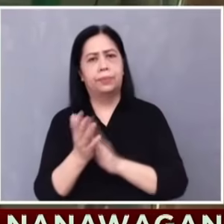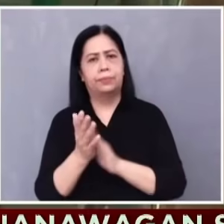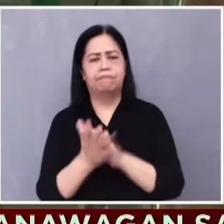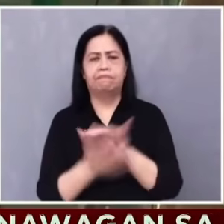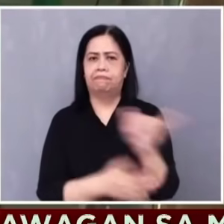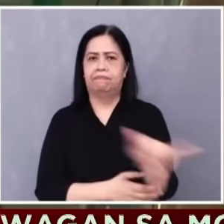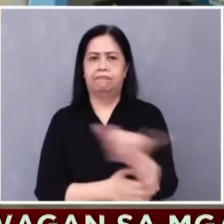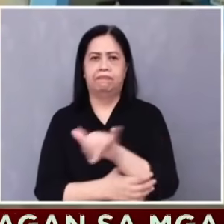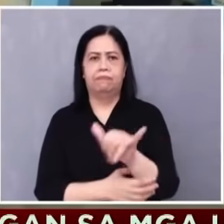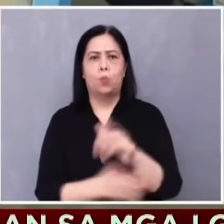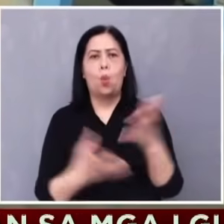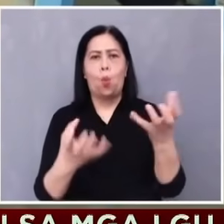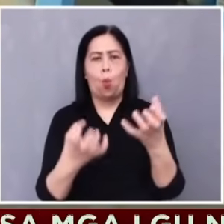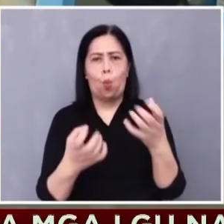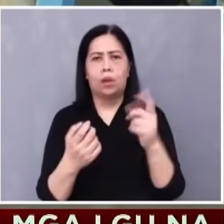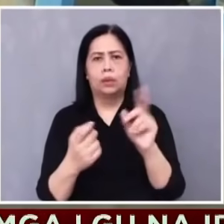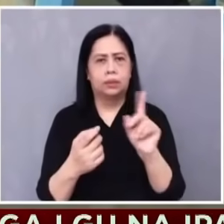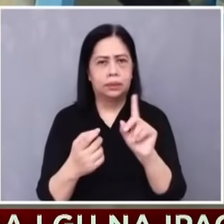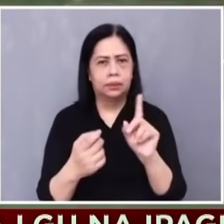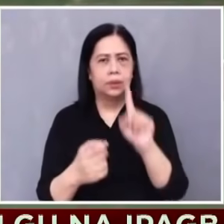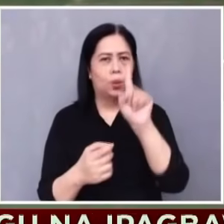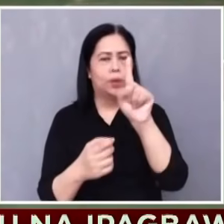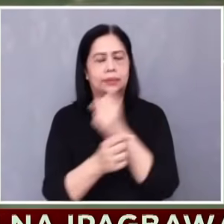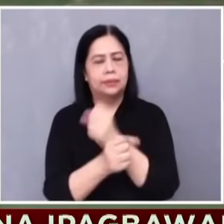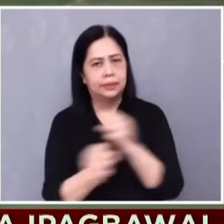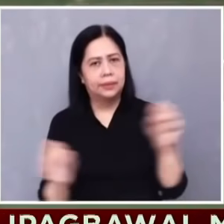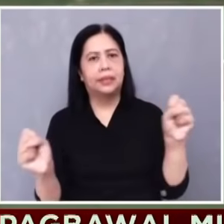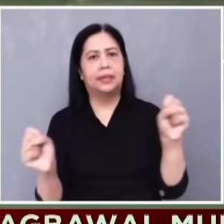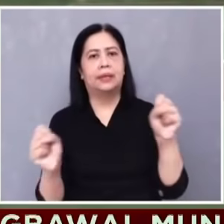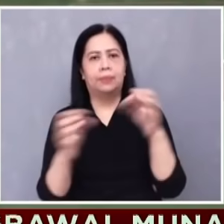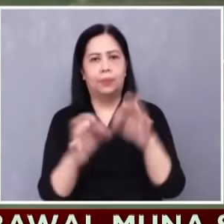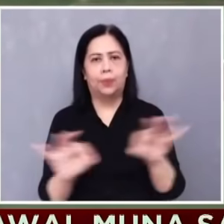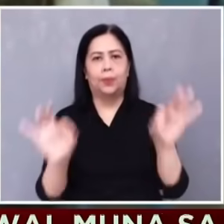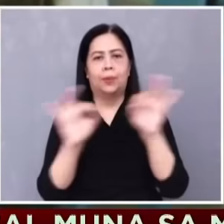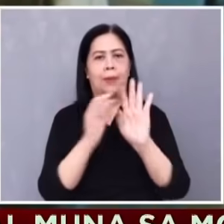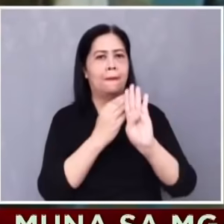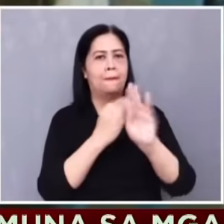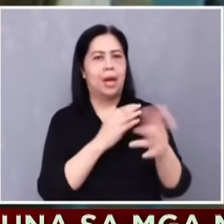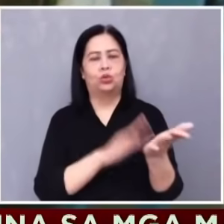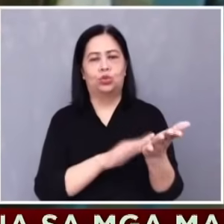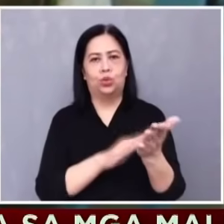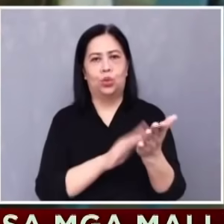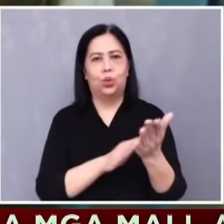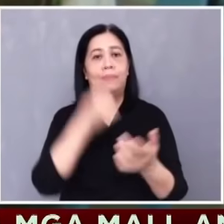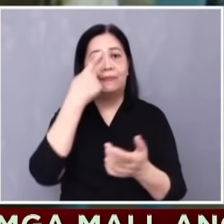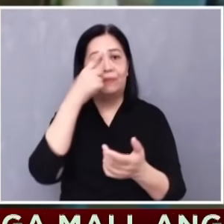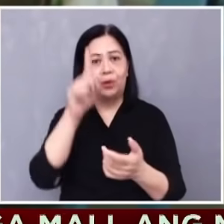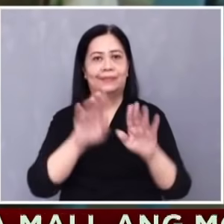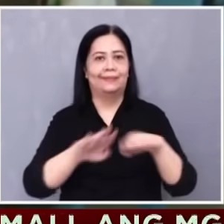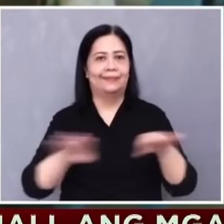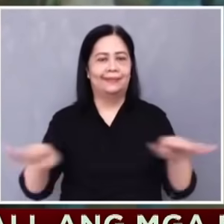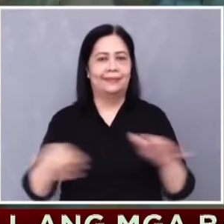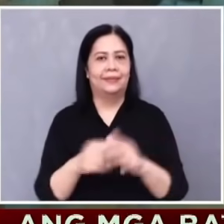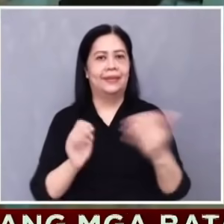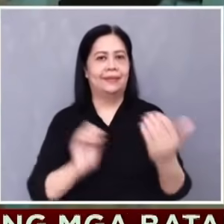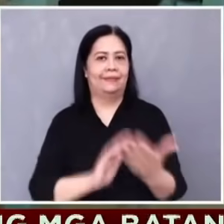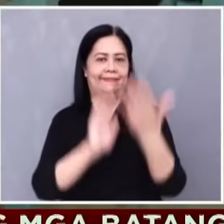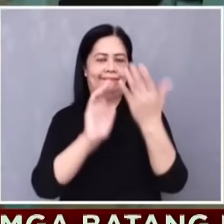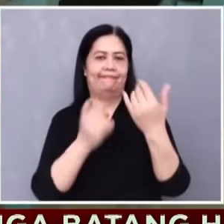nais makamtan, ang isang ligtas at makabuluhang balik eskwela para sa mga kabataan sa harap ng